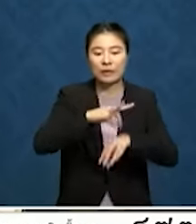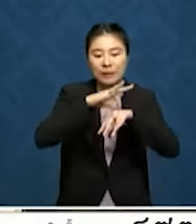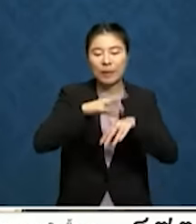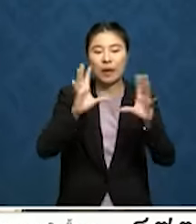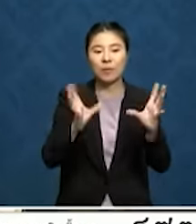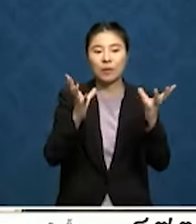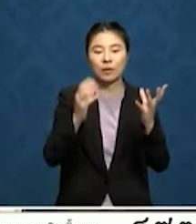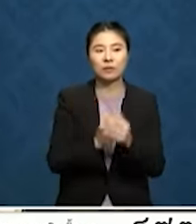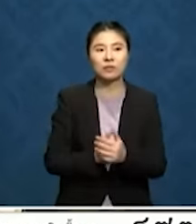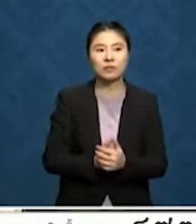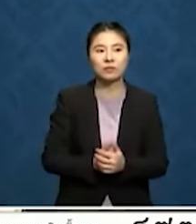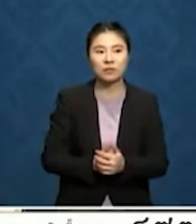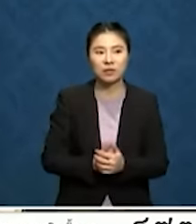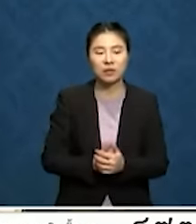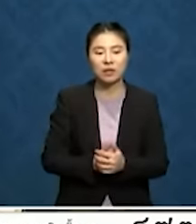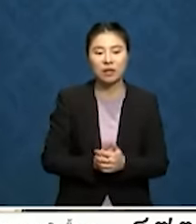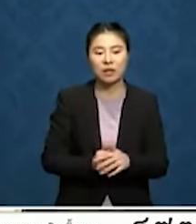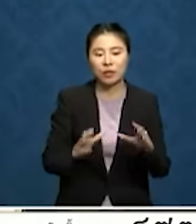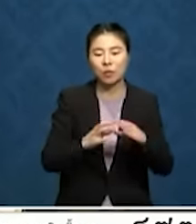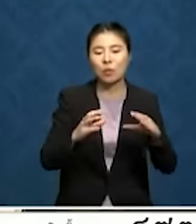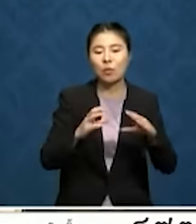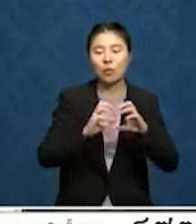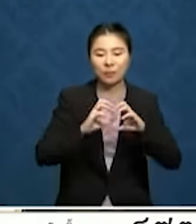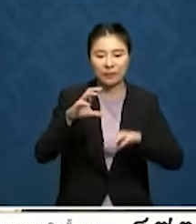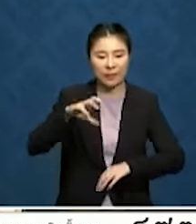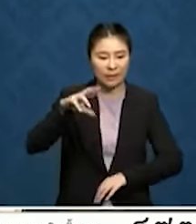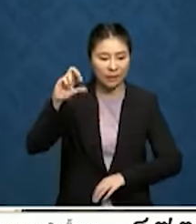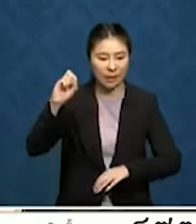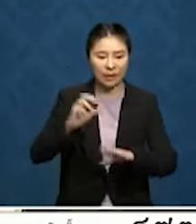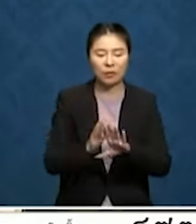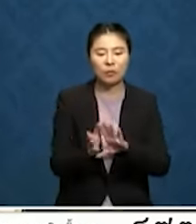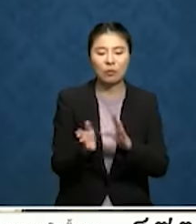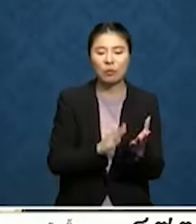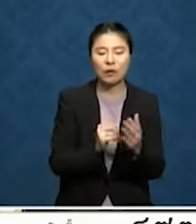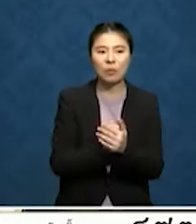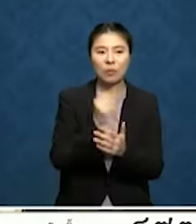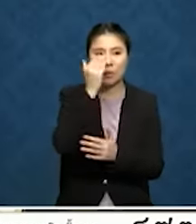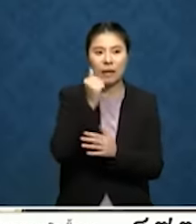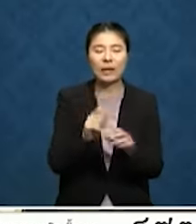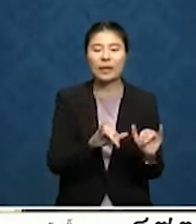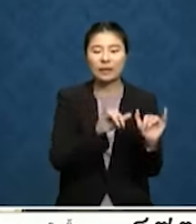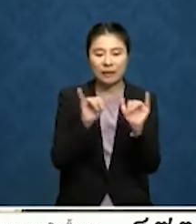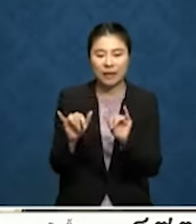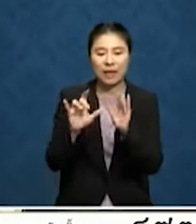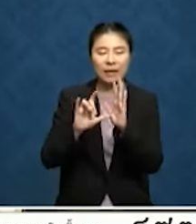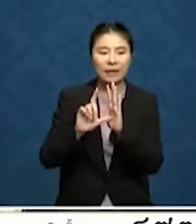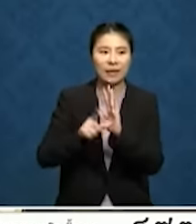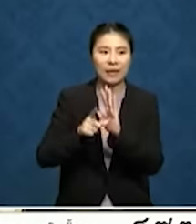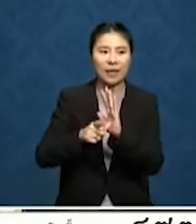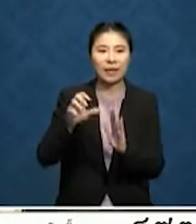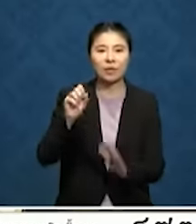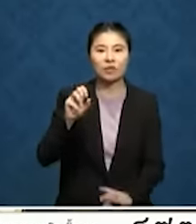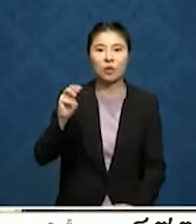าการนายกทั้งที่ยุบสภาไปแล้วในกรณีแต่งตั้งโยกย้ายคุณถวินเปลี่ยนสีเลขาสมช.ใน